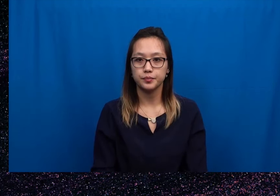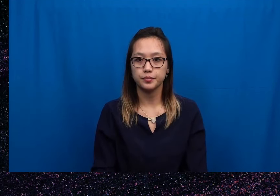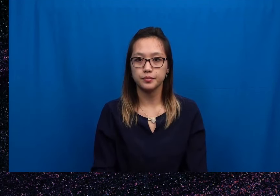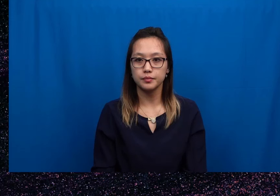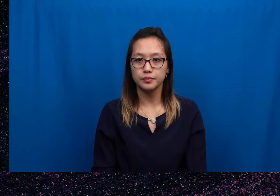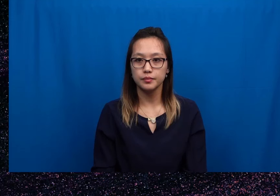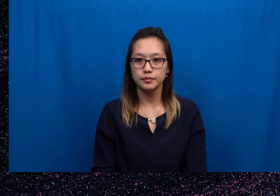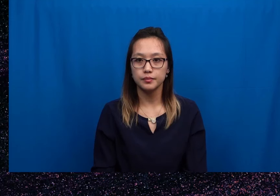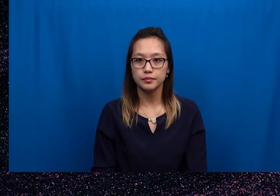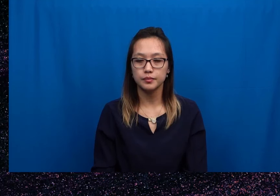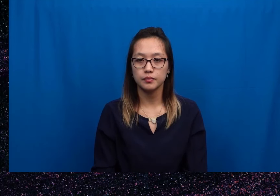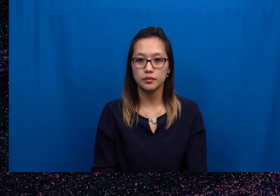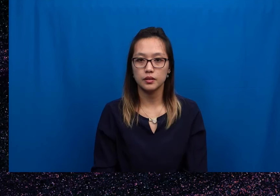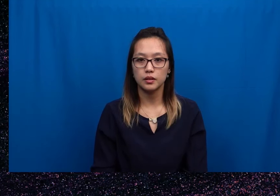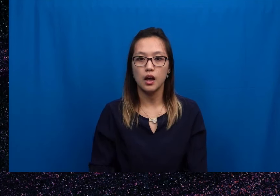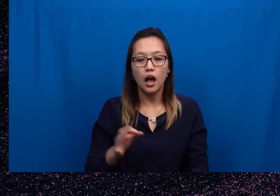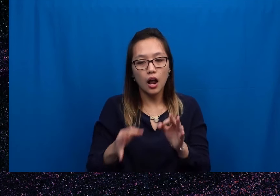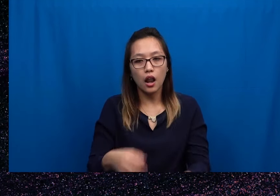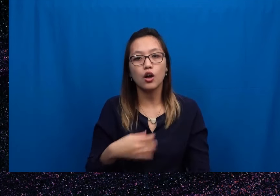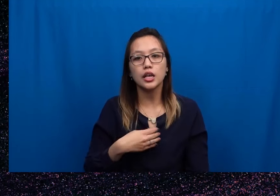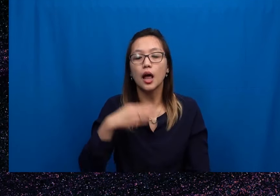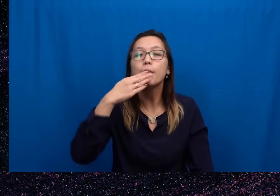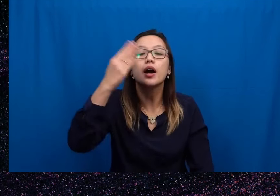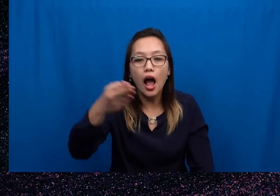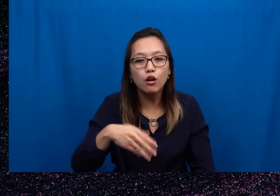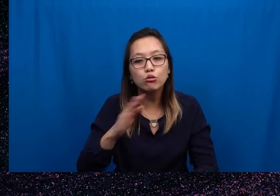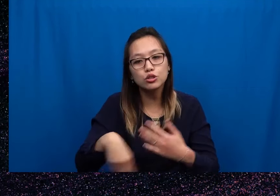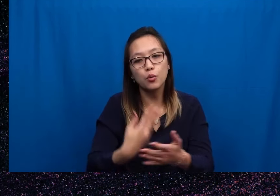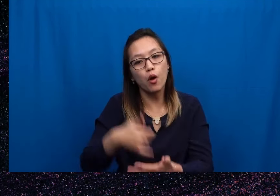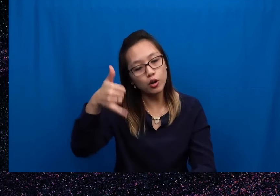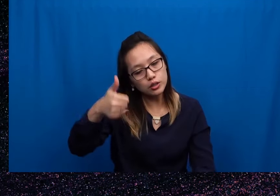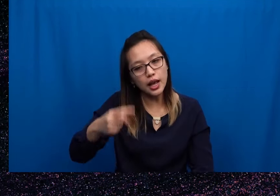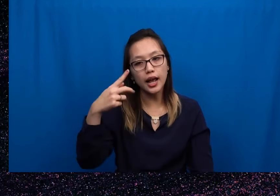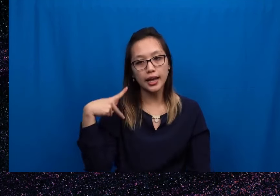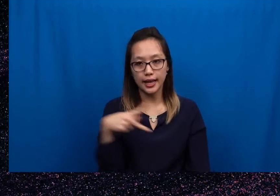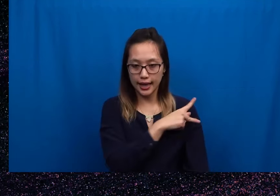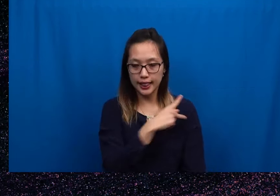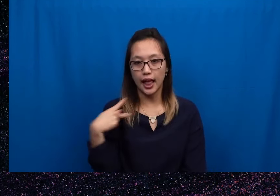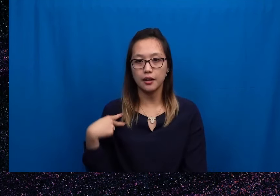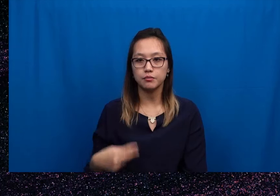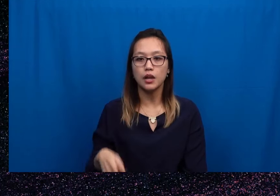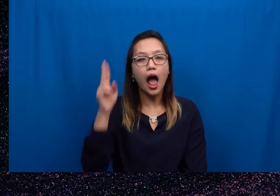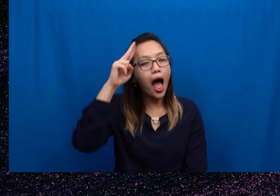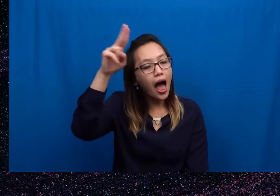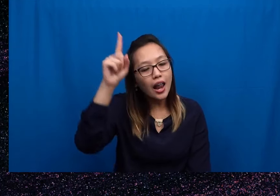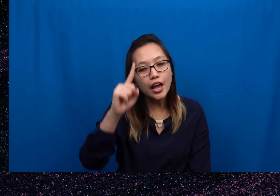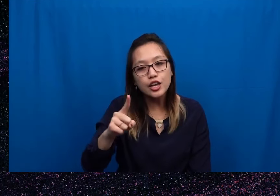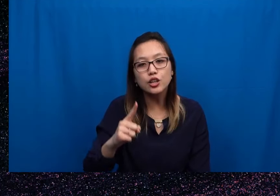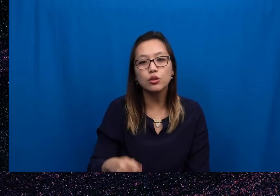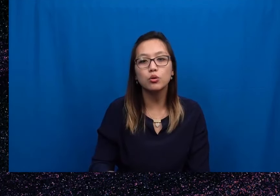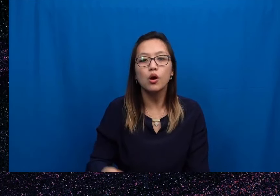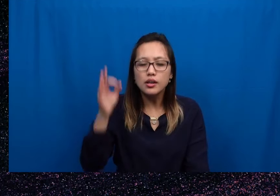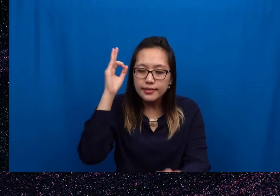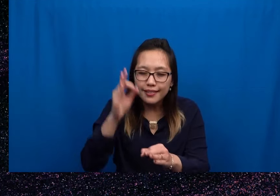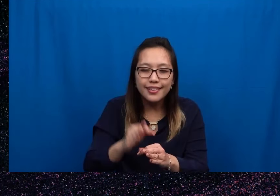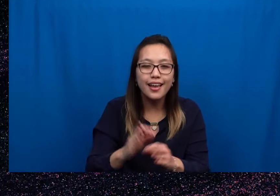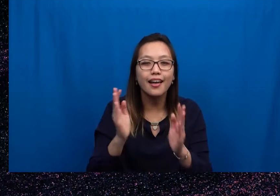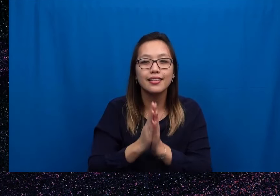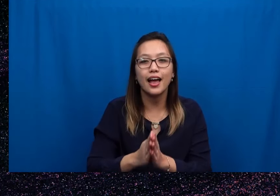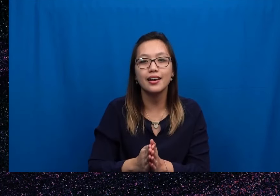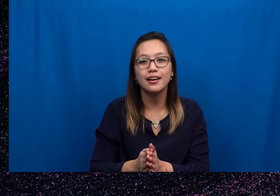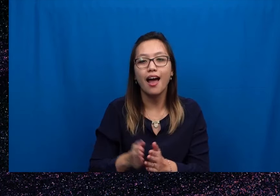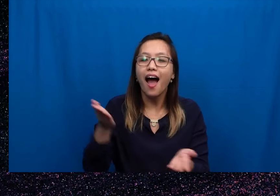kalau kita mengaku segala dosa kita, maka Allah itu setia dan adil. Dia akan